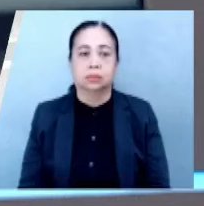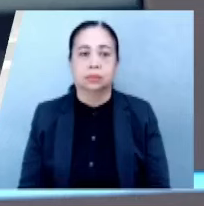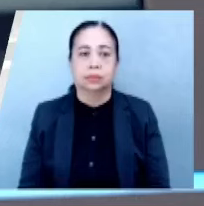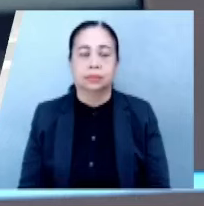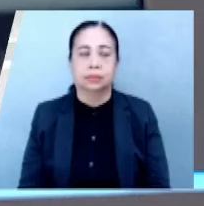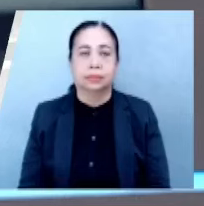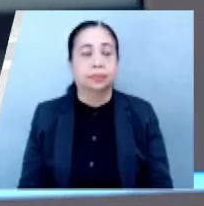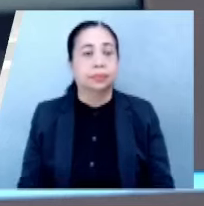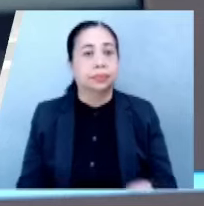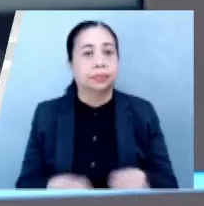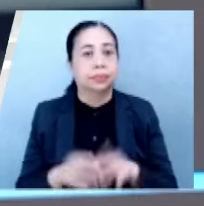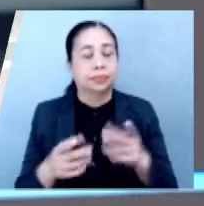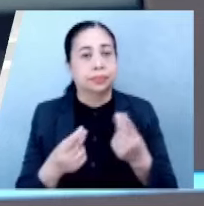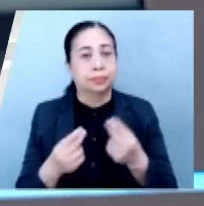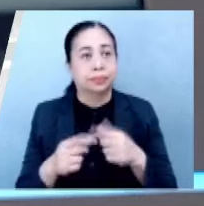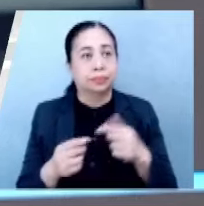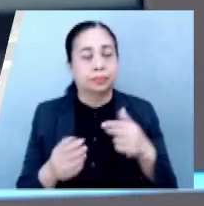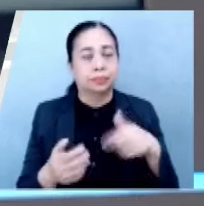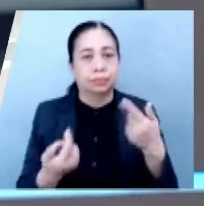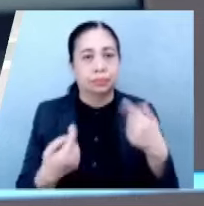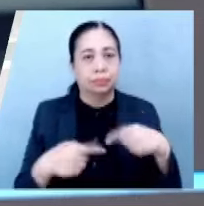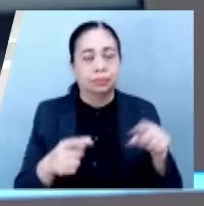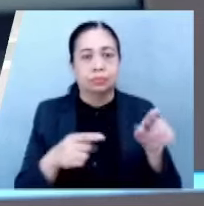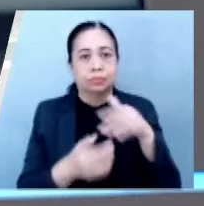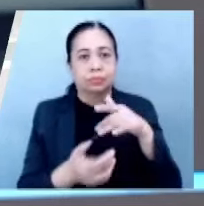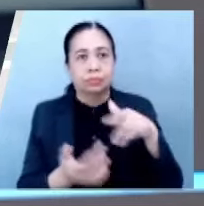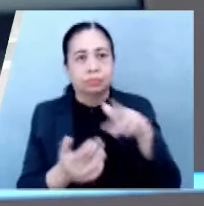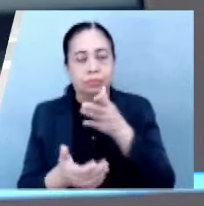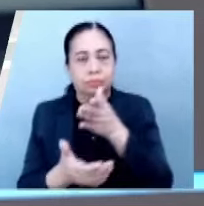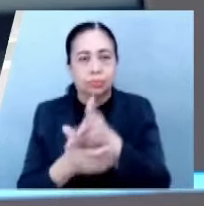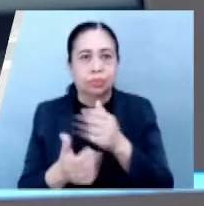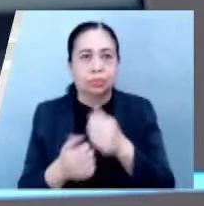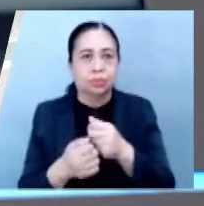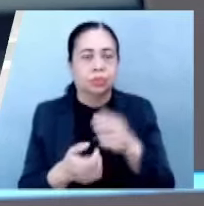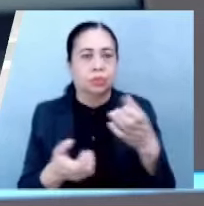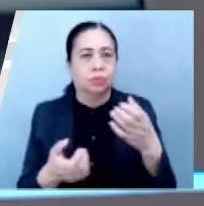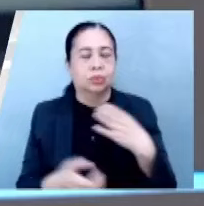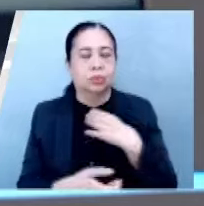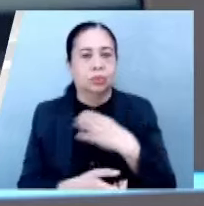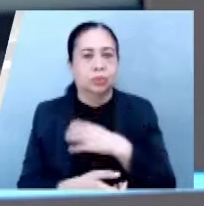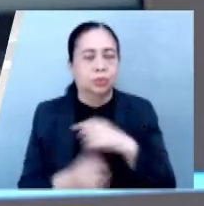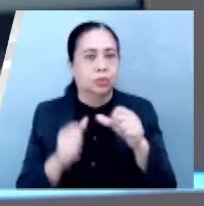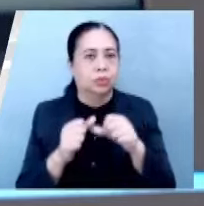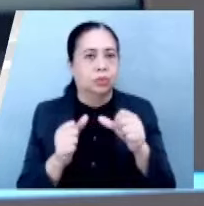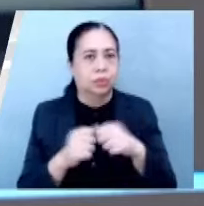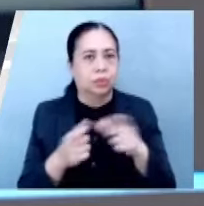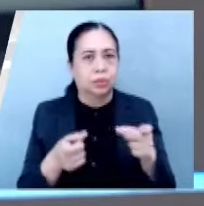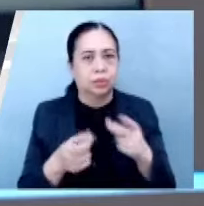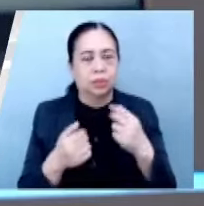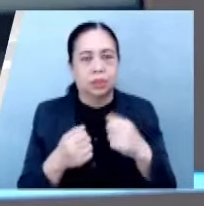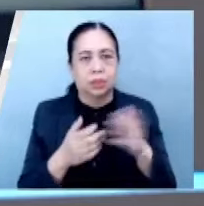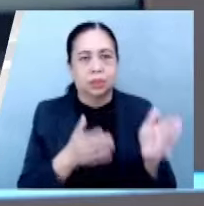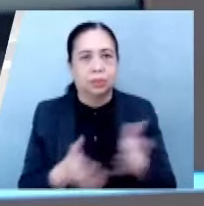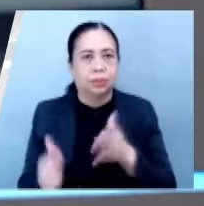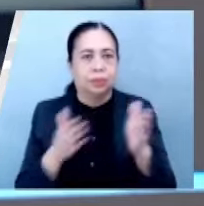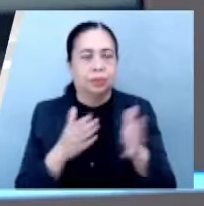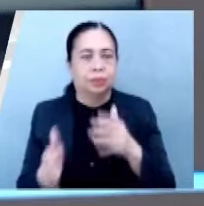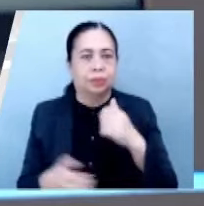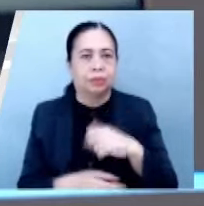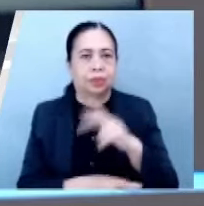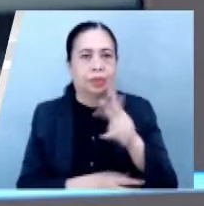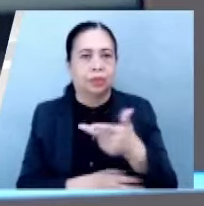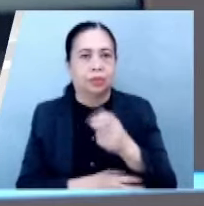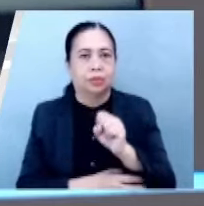Ay, sa ginawang walkthrough sa kamera, ang nagpapatuloy na pagsasaayos sa ikatlong sona ng Pangulo. Isa sa mga